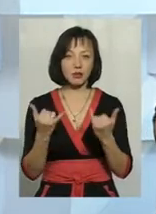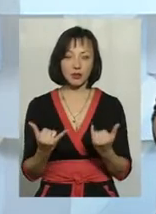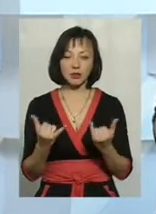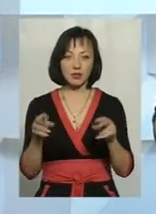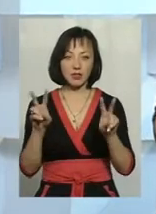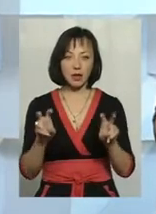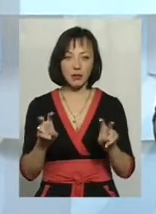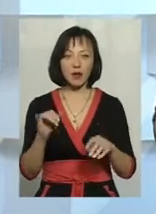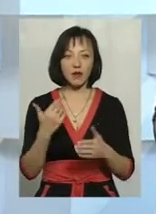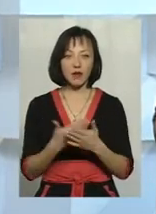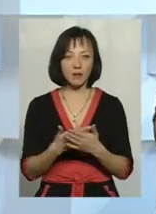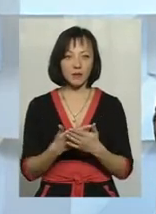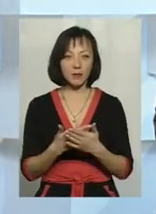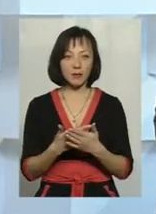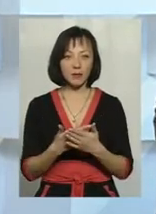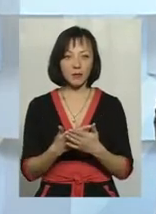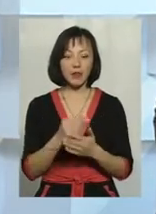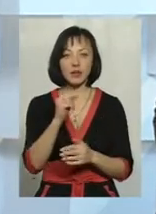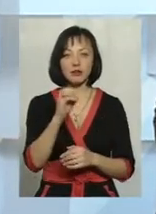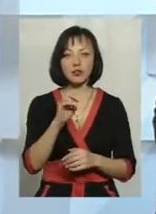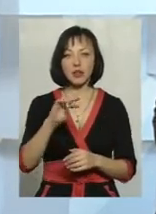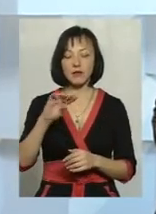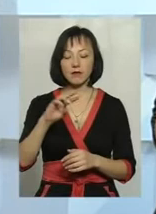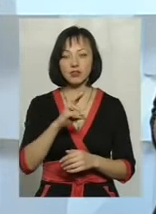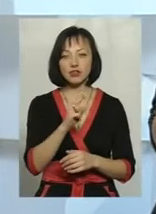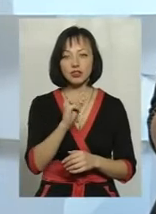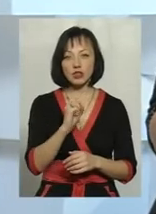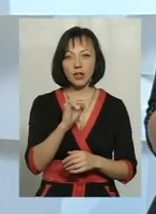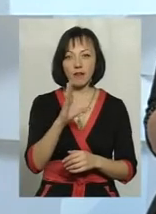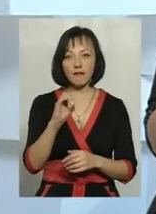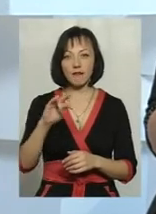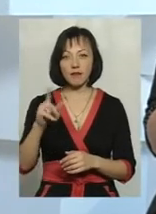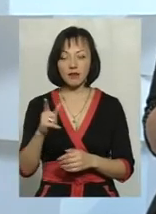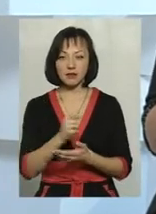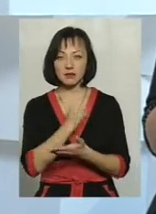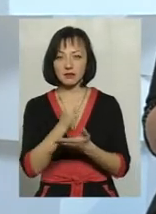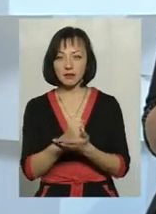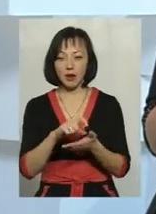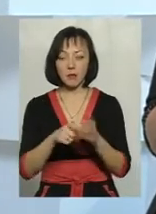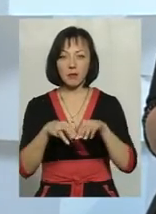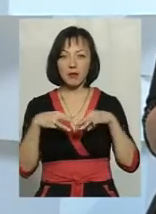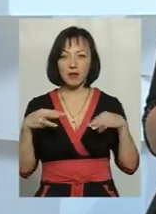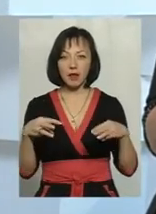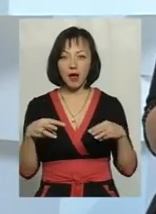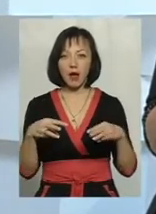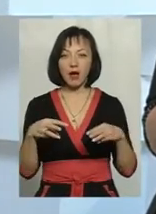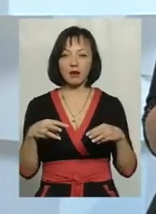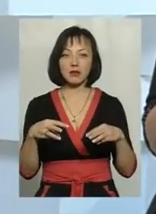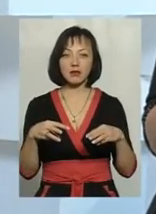тема. І ось, в червні 2016 року Кабмін затвердив концепцію електронних